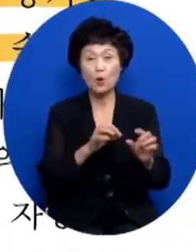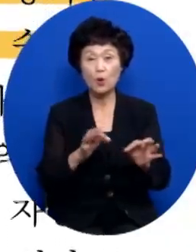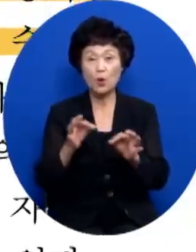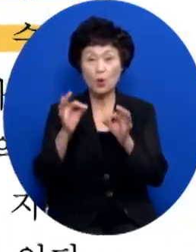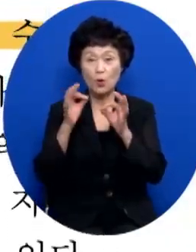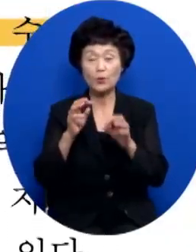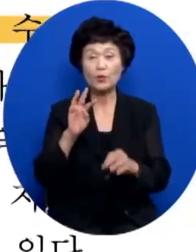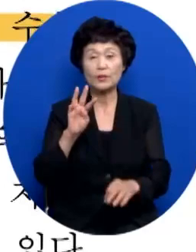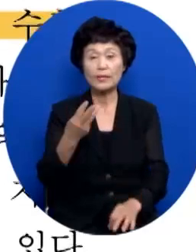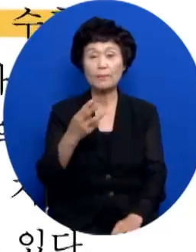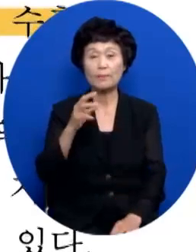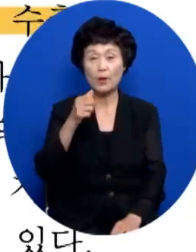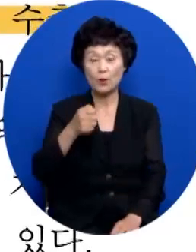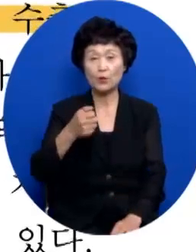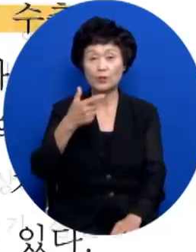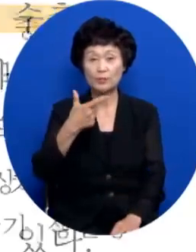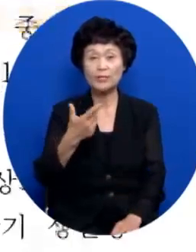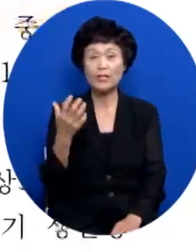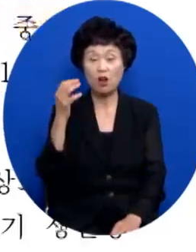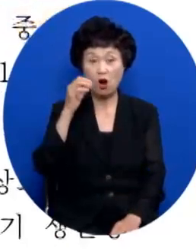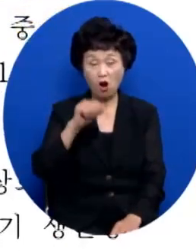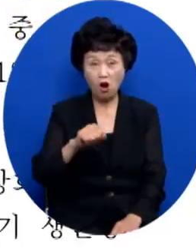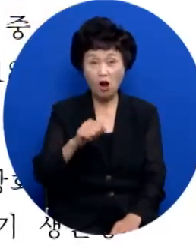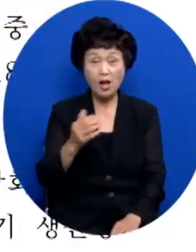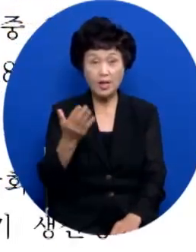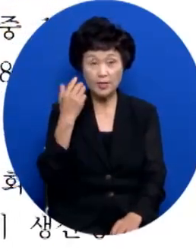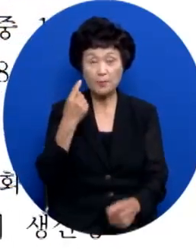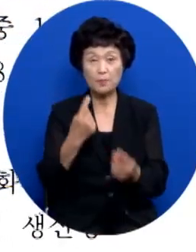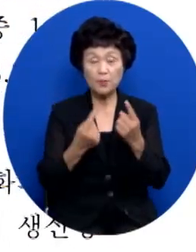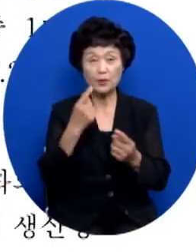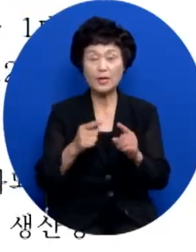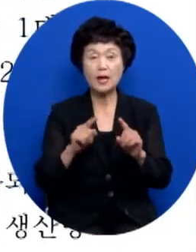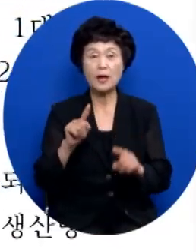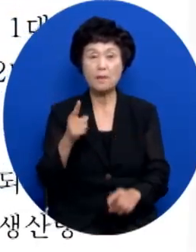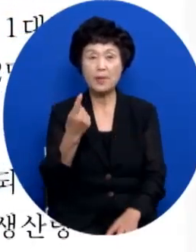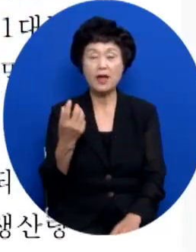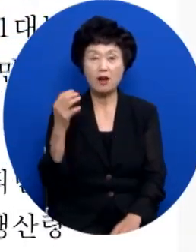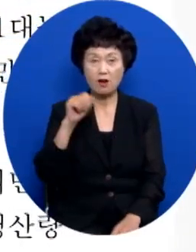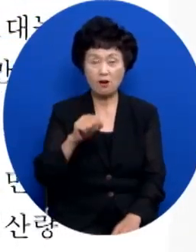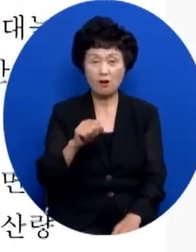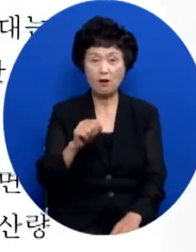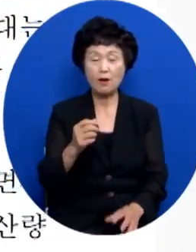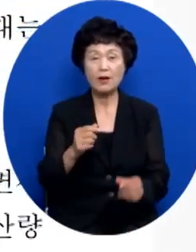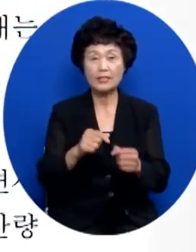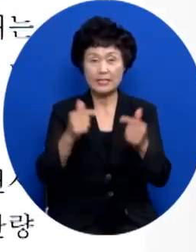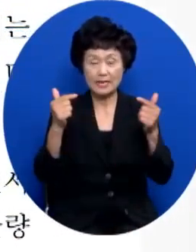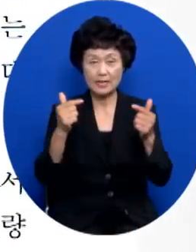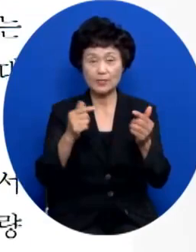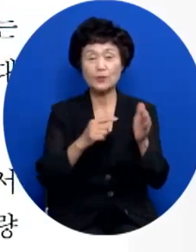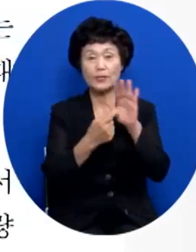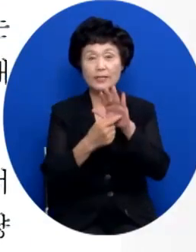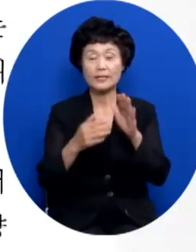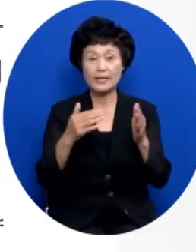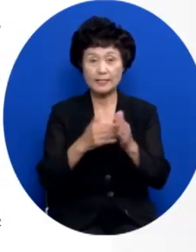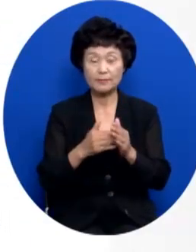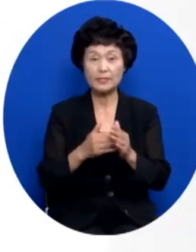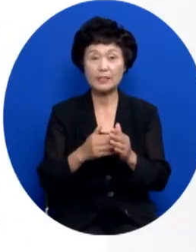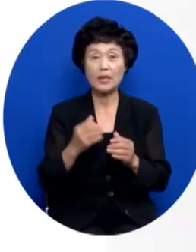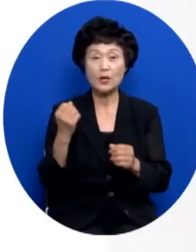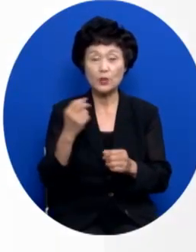종전 최고치보다도 100억 달러 이상 많은 것으로 나타났습니다. 특히 친환경차 수출액이 지난해보다